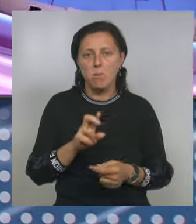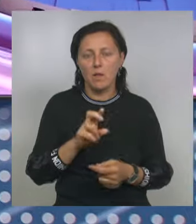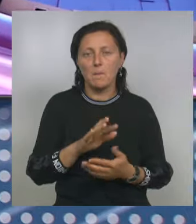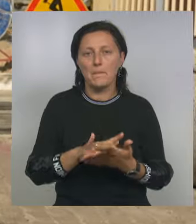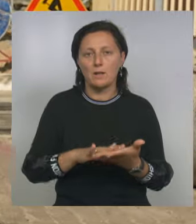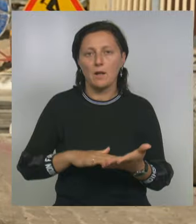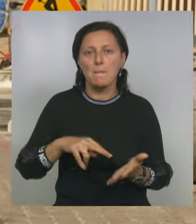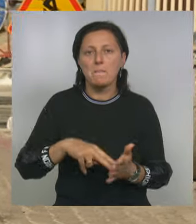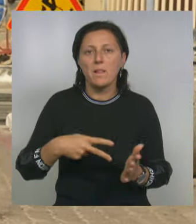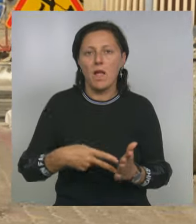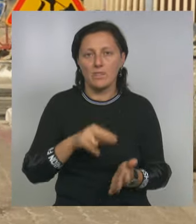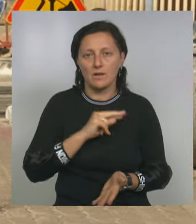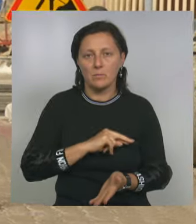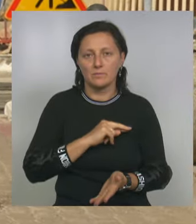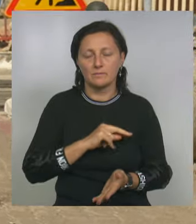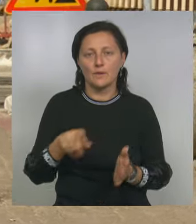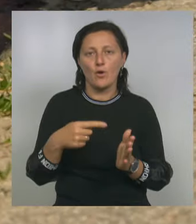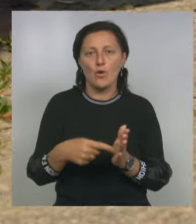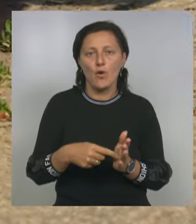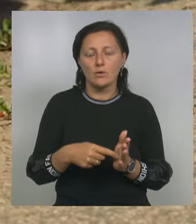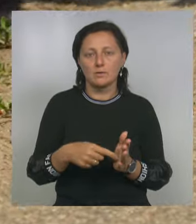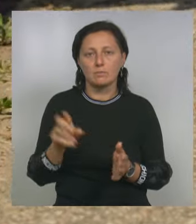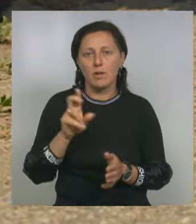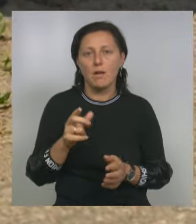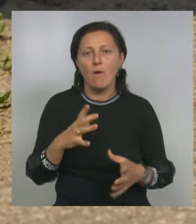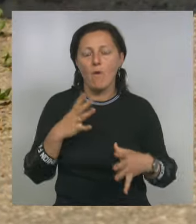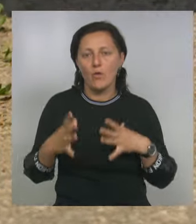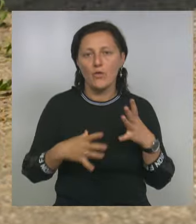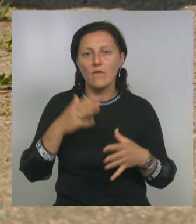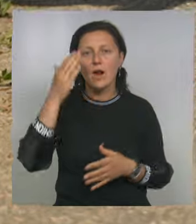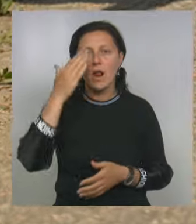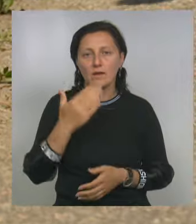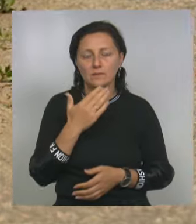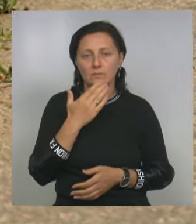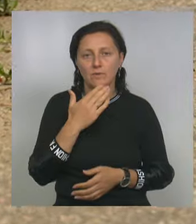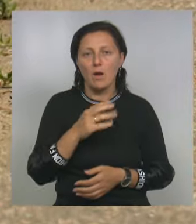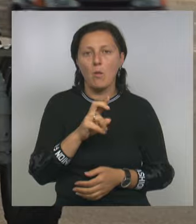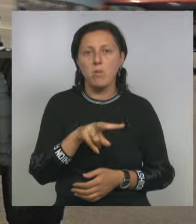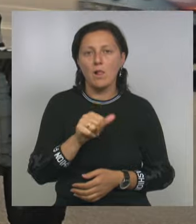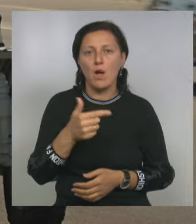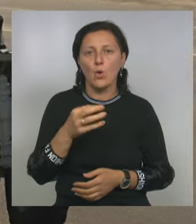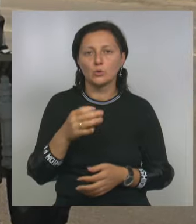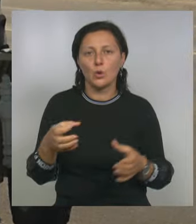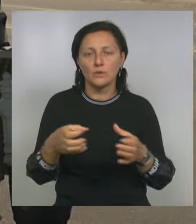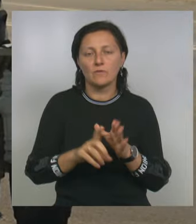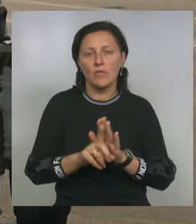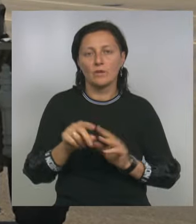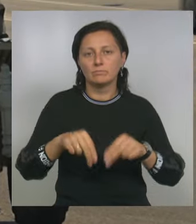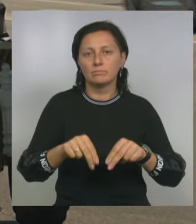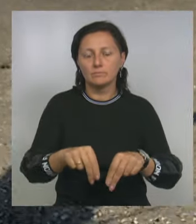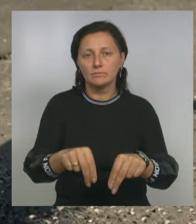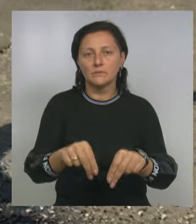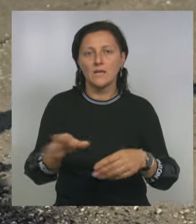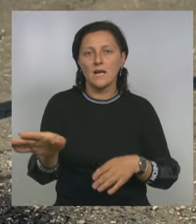плановая работа. Областную столицу готовят к летнему сезону. Сотрудники управления Белгорблагоустройства высаживают растения,